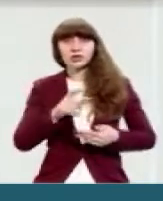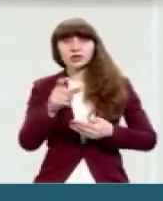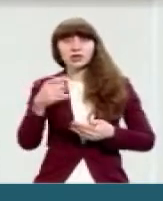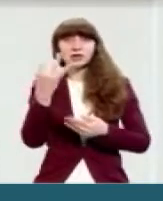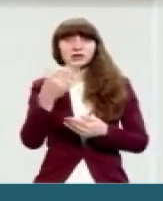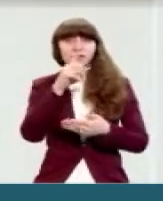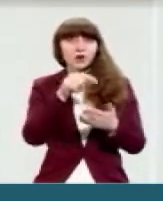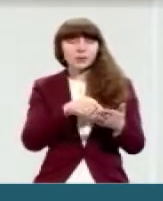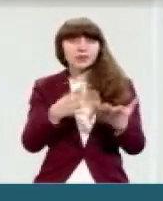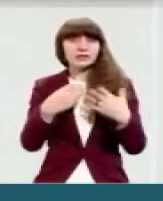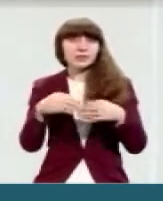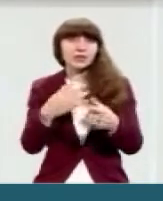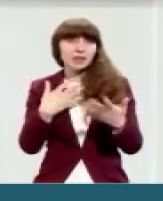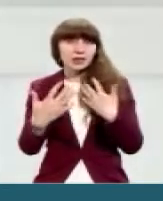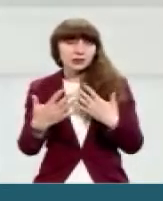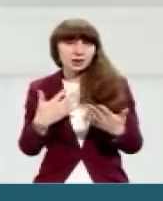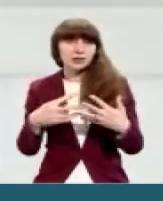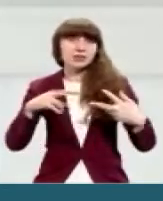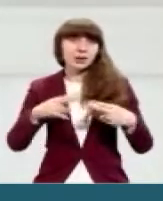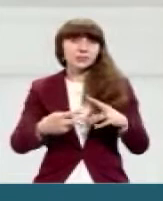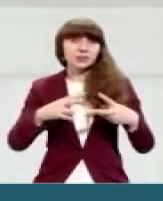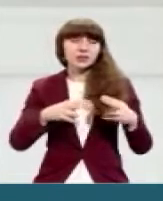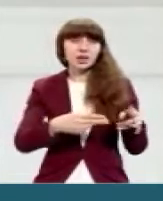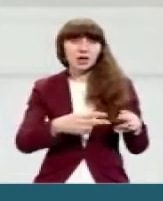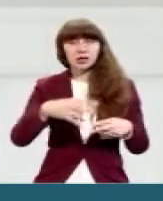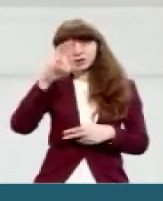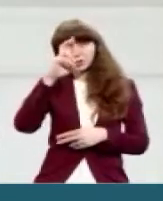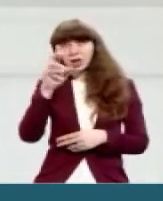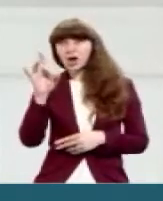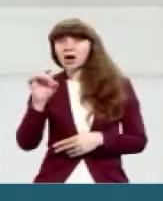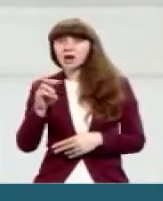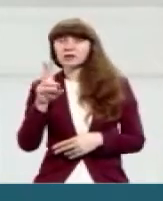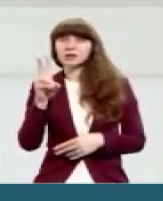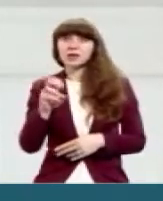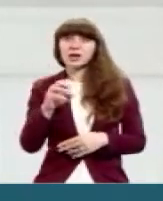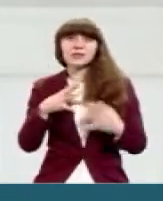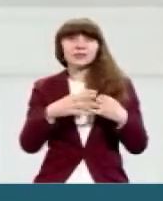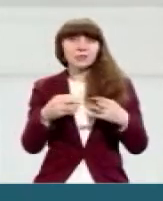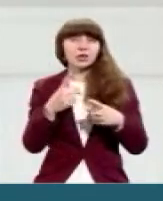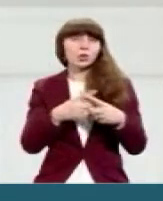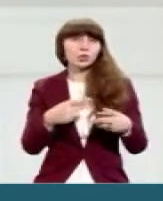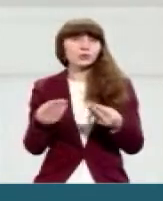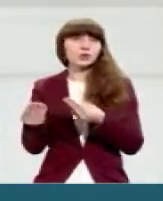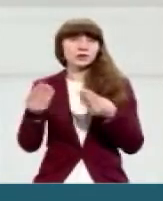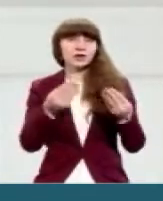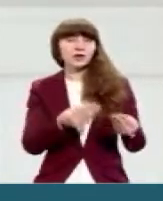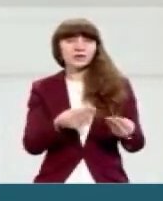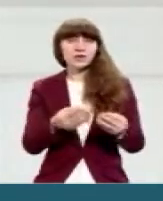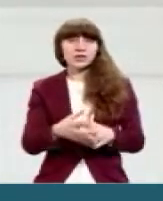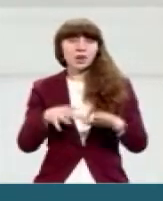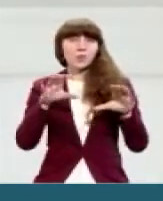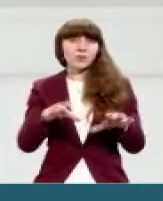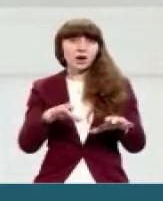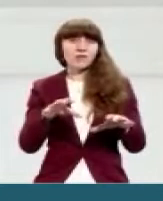белгілейтін құжаттарының екінші нұсқаларын беру, сондай-ақ құжаттарға апостиль қою және заңды тұлғаларды тіркеу мәселелері бойынша